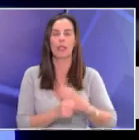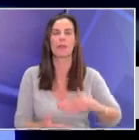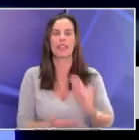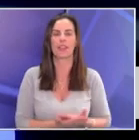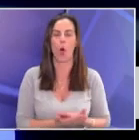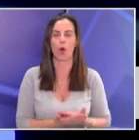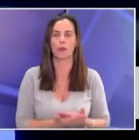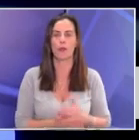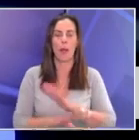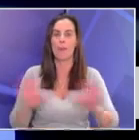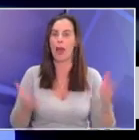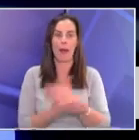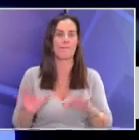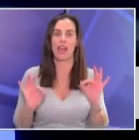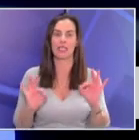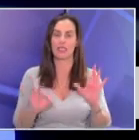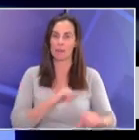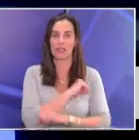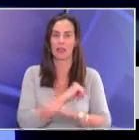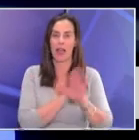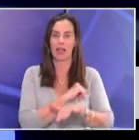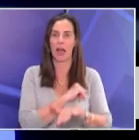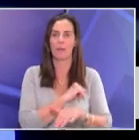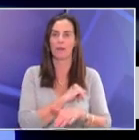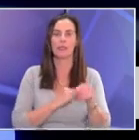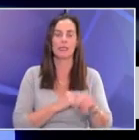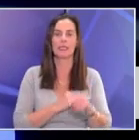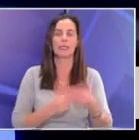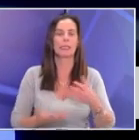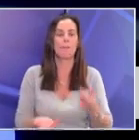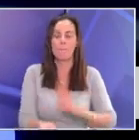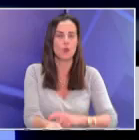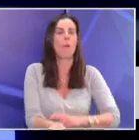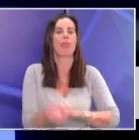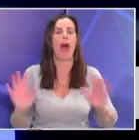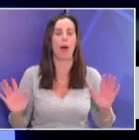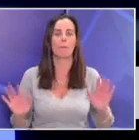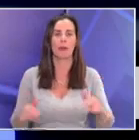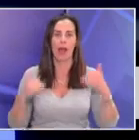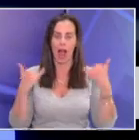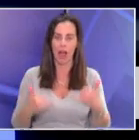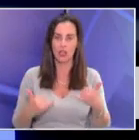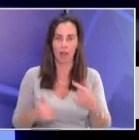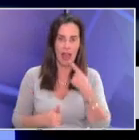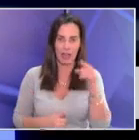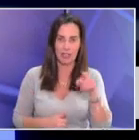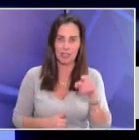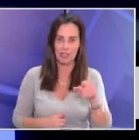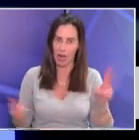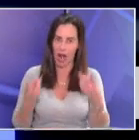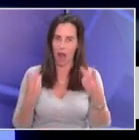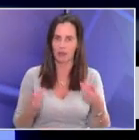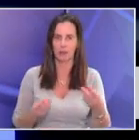בהתנדבות, ללא שכר, גם כסגנית, גם כמשנה, כי זה זורם אצלך בדם. עכשיו, להגיד לך שזה